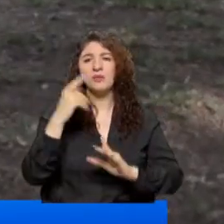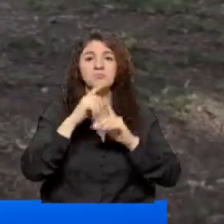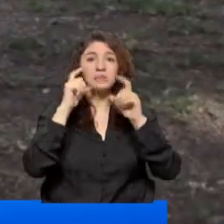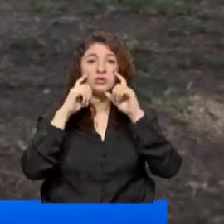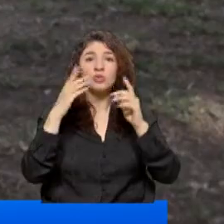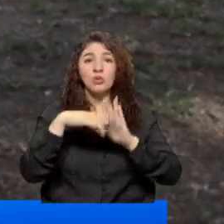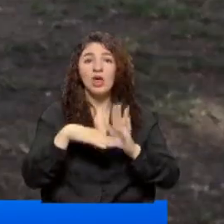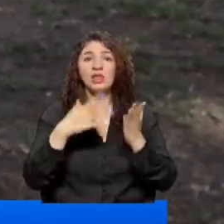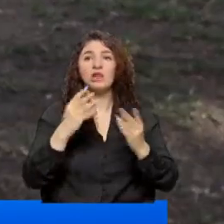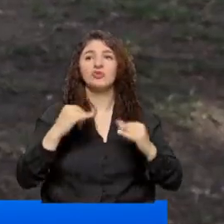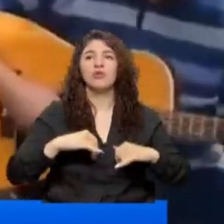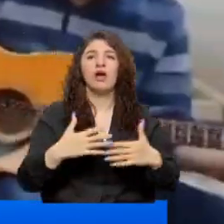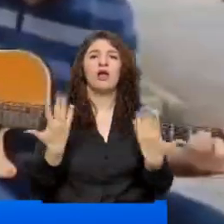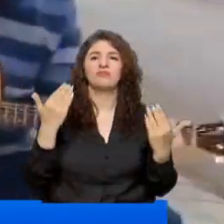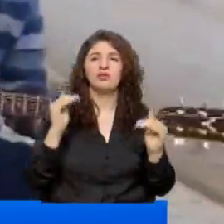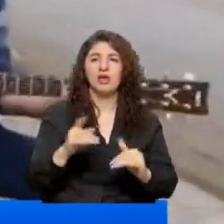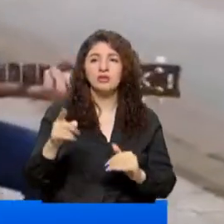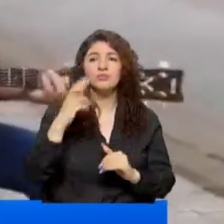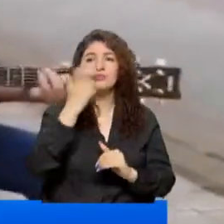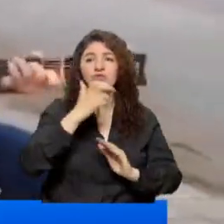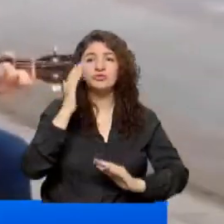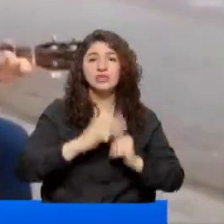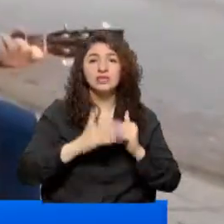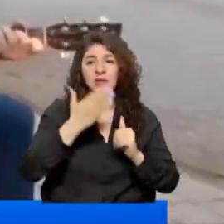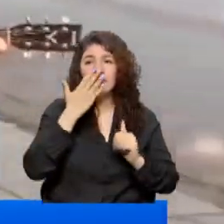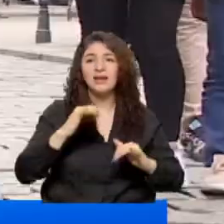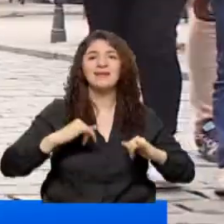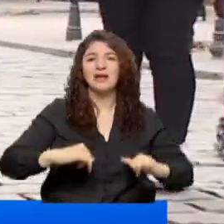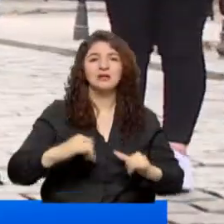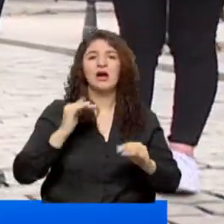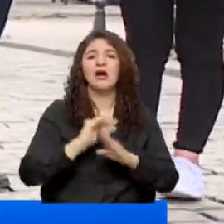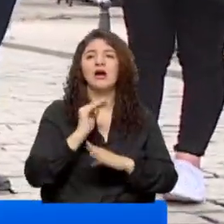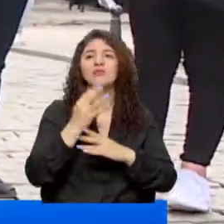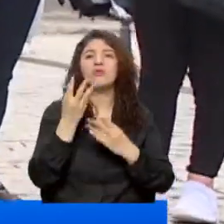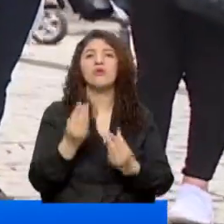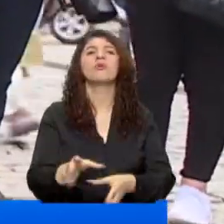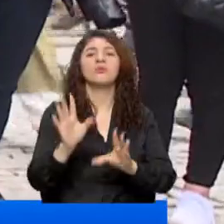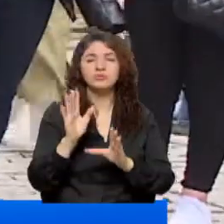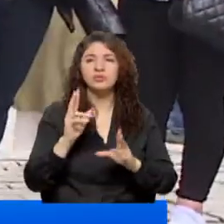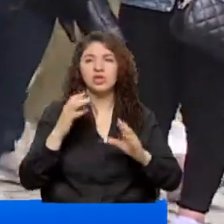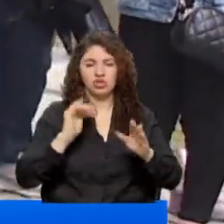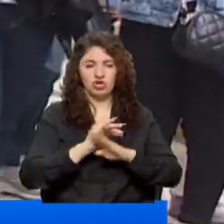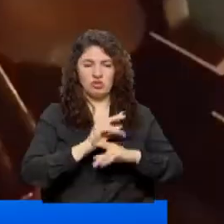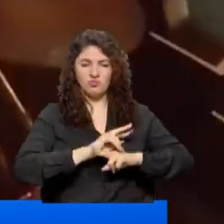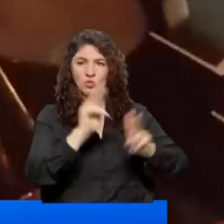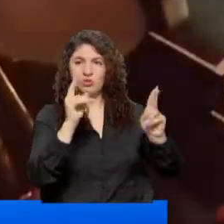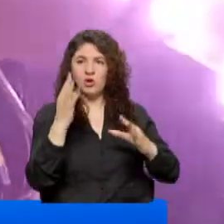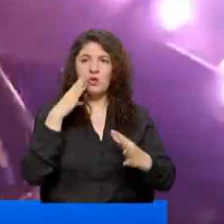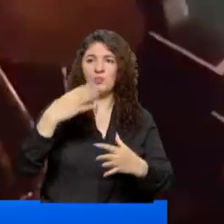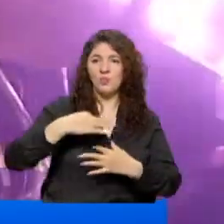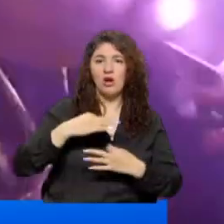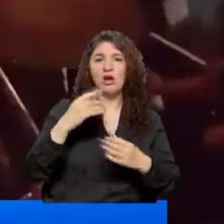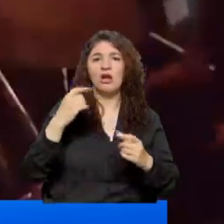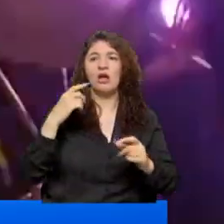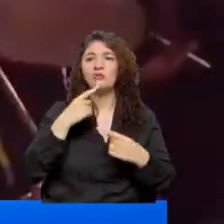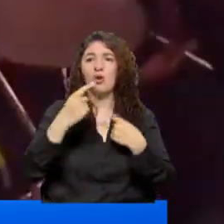maske kuralına dahi büyük bir esneklik getirildi müzik yasağında beklenen istemenin hayata geçmemesi yaşam tarzına müdahale yorumlarının